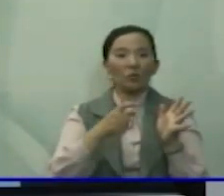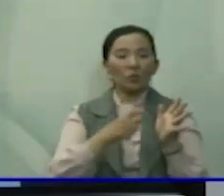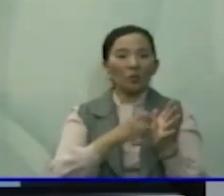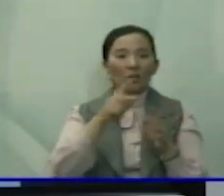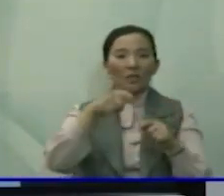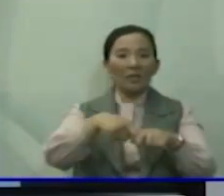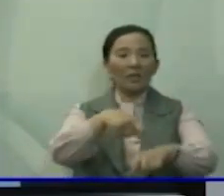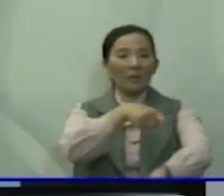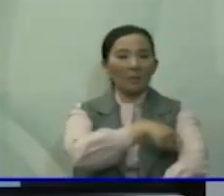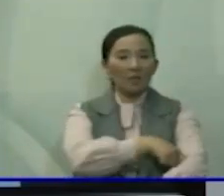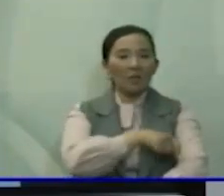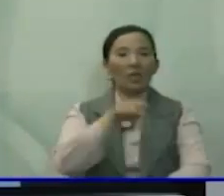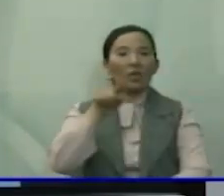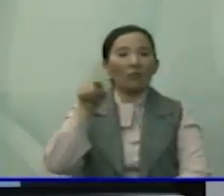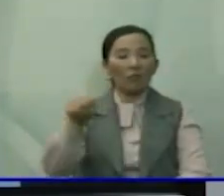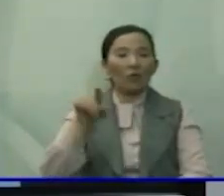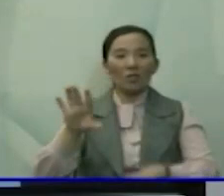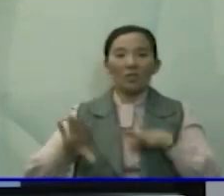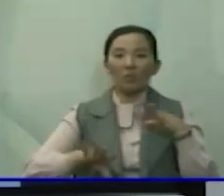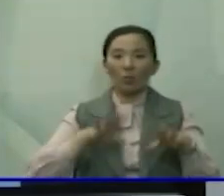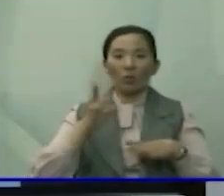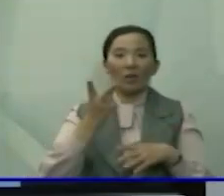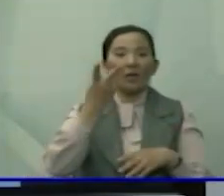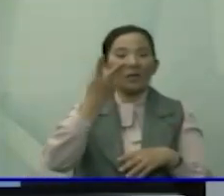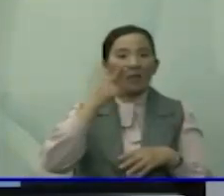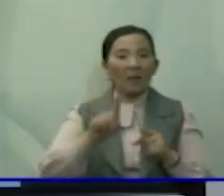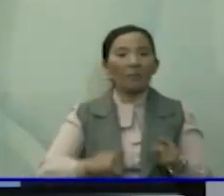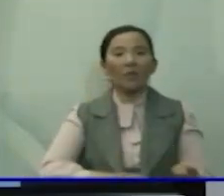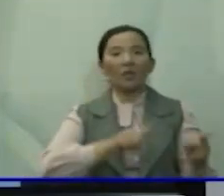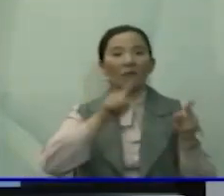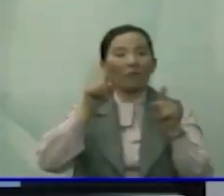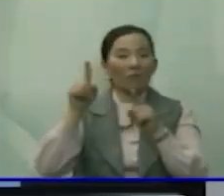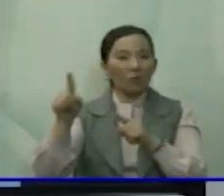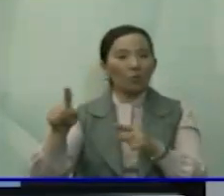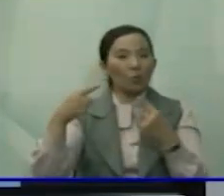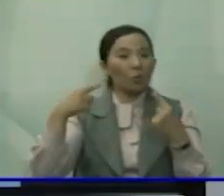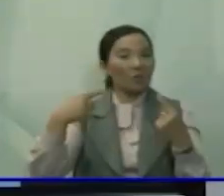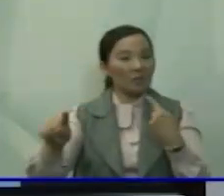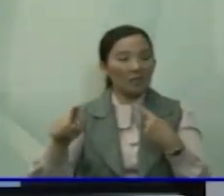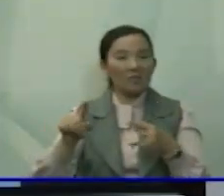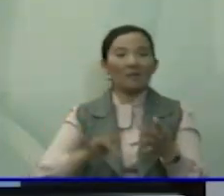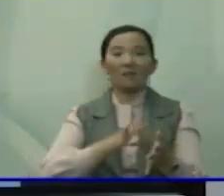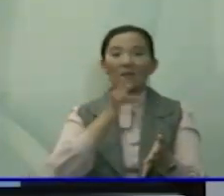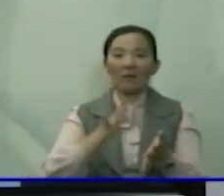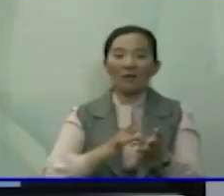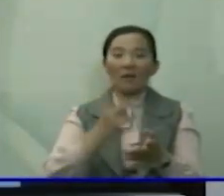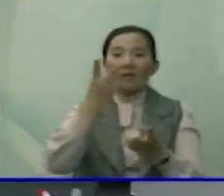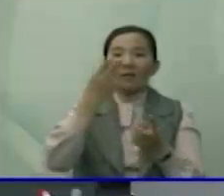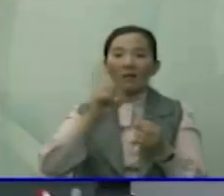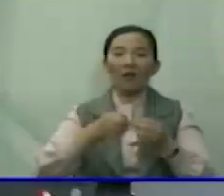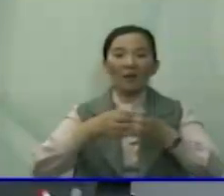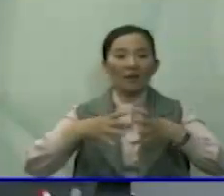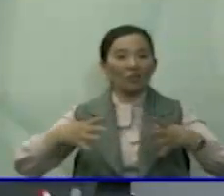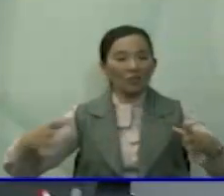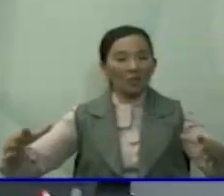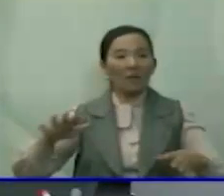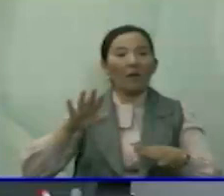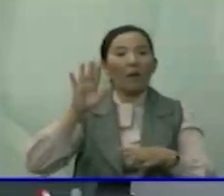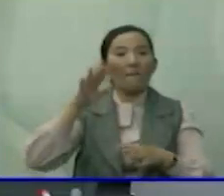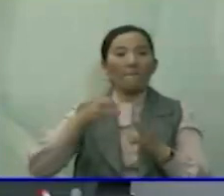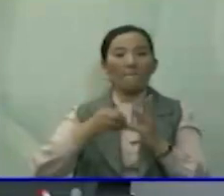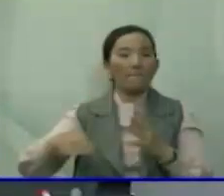и его использовали для перевозки внутри страны для орошения полей и